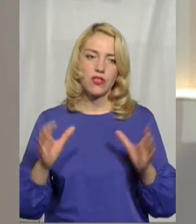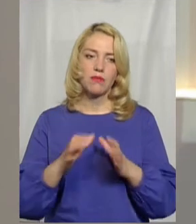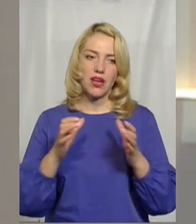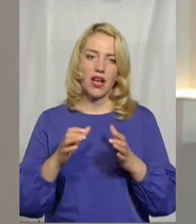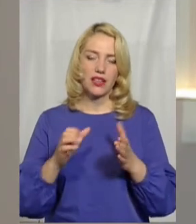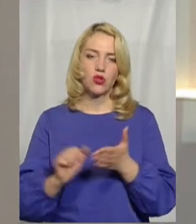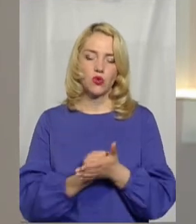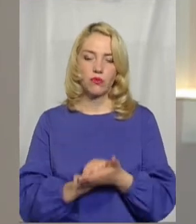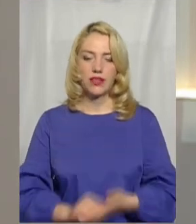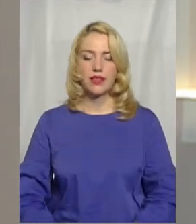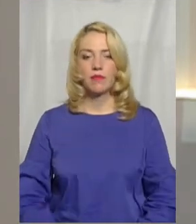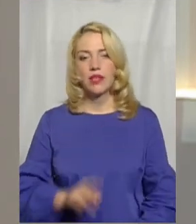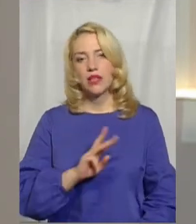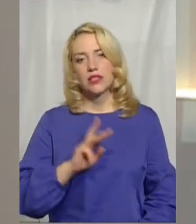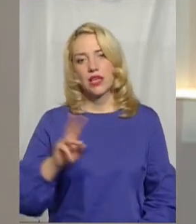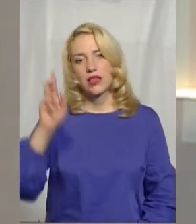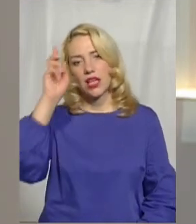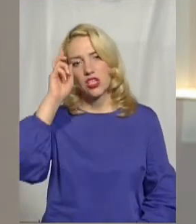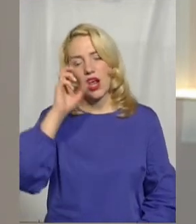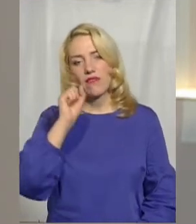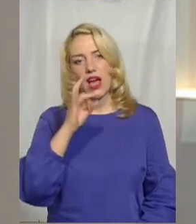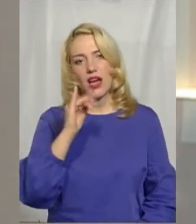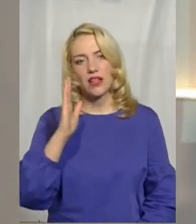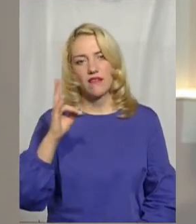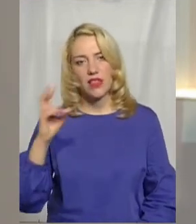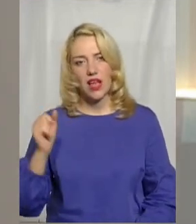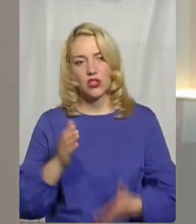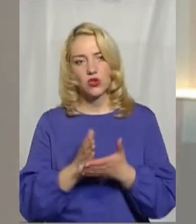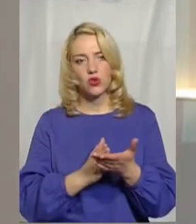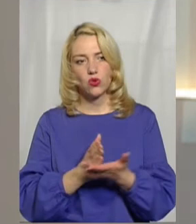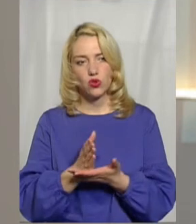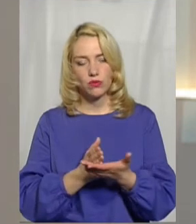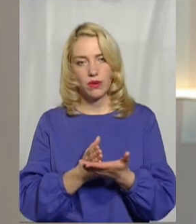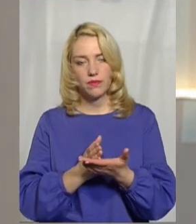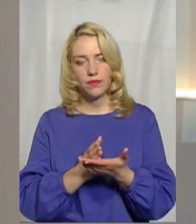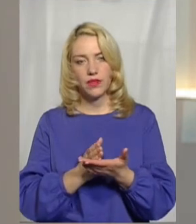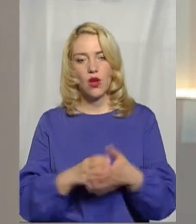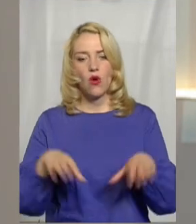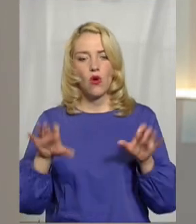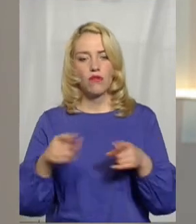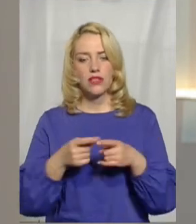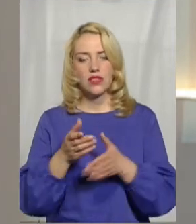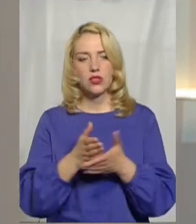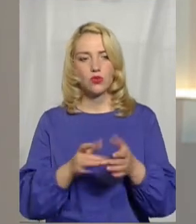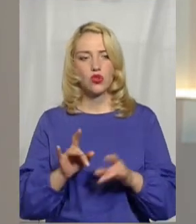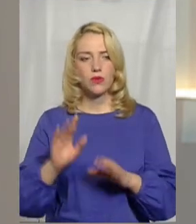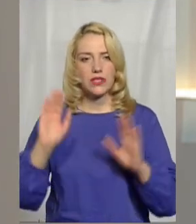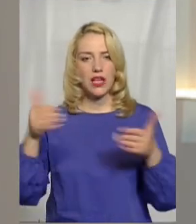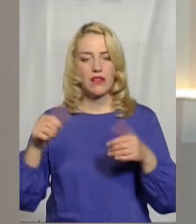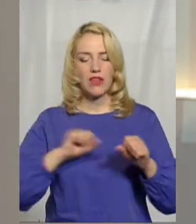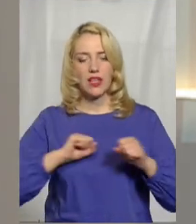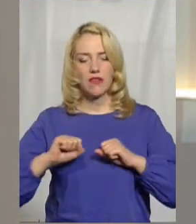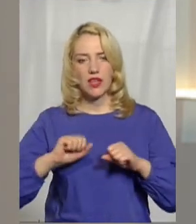На сайті Державної архівної служби України голова цієї служби пан Анатолій Хромов закликав